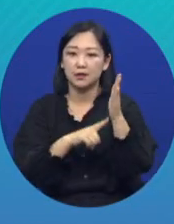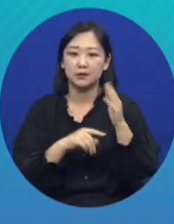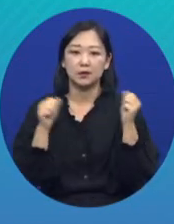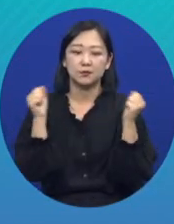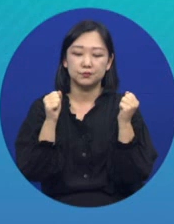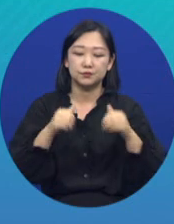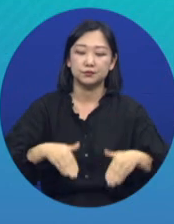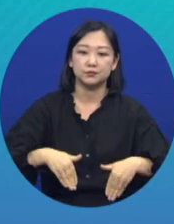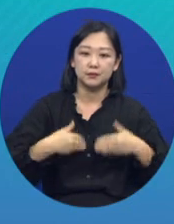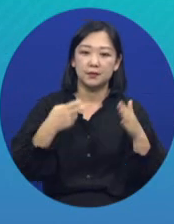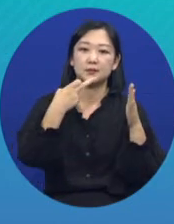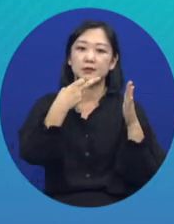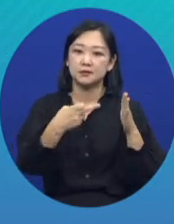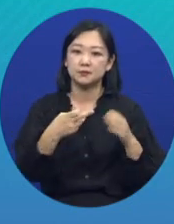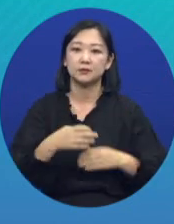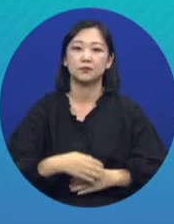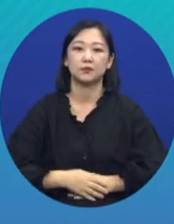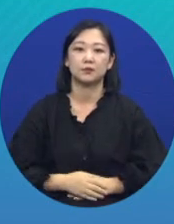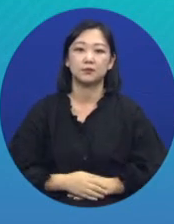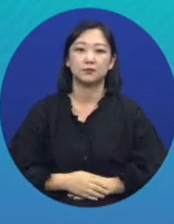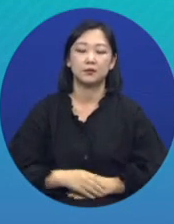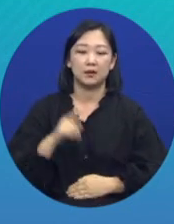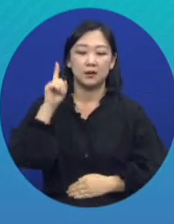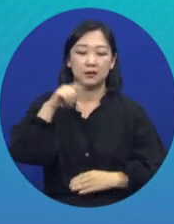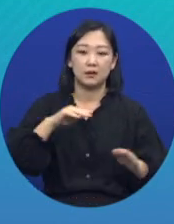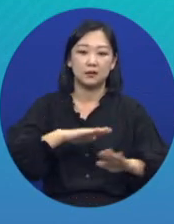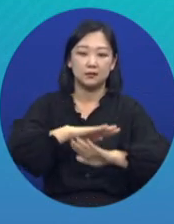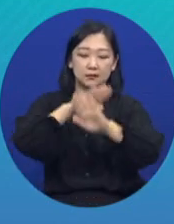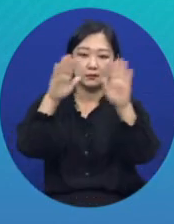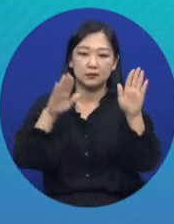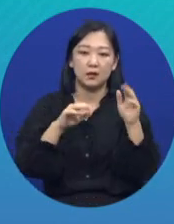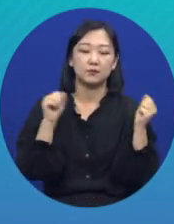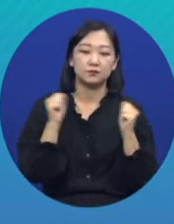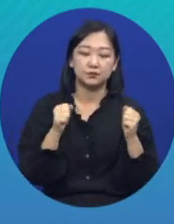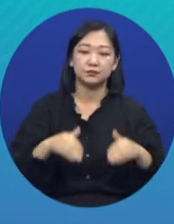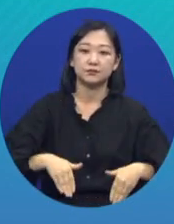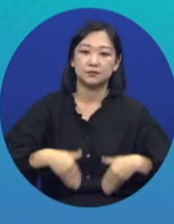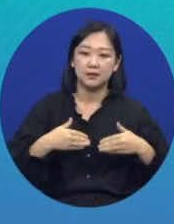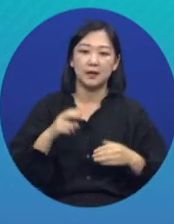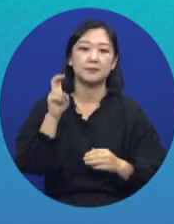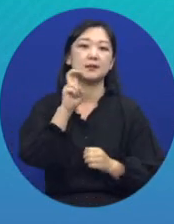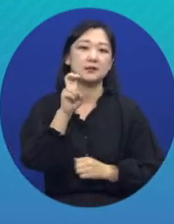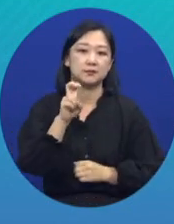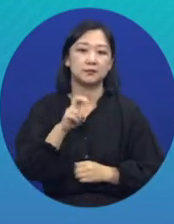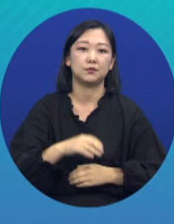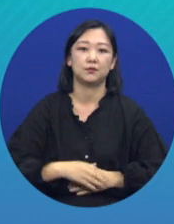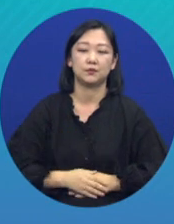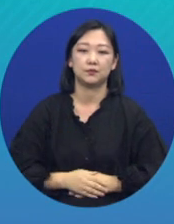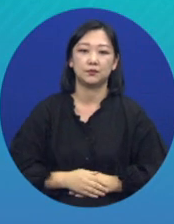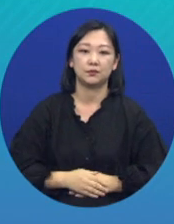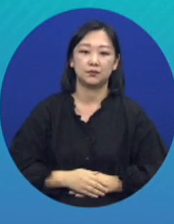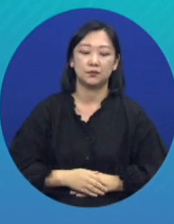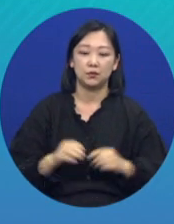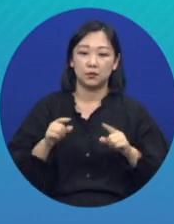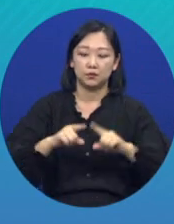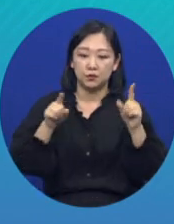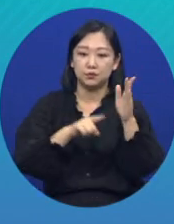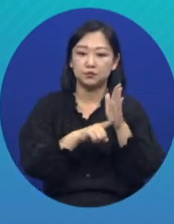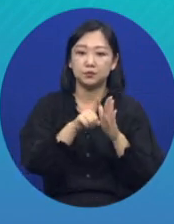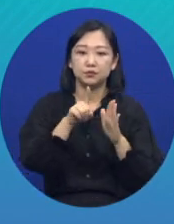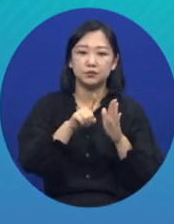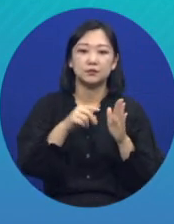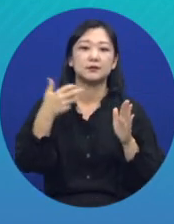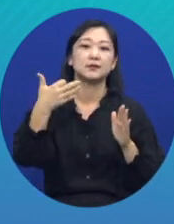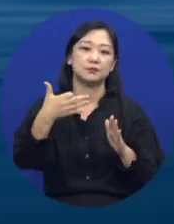남부 지역 12도가 예상됩니다. 내일 한낮 기온은 북부 지역과 남부 지역 20도까지 오르겠고요. 동부 지역은